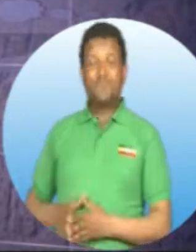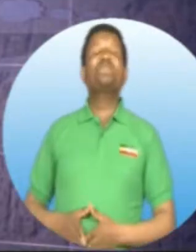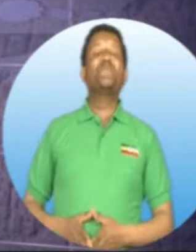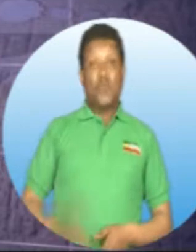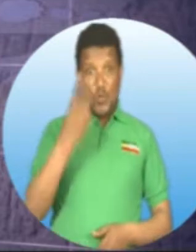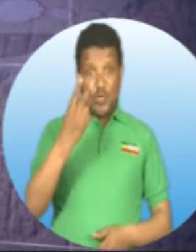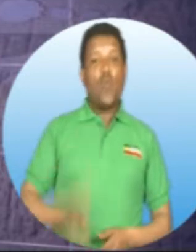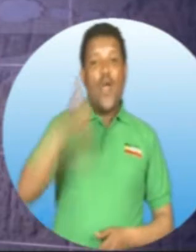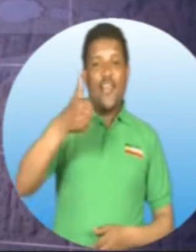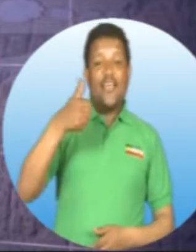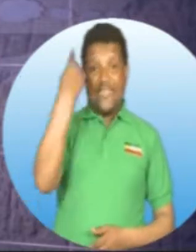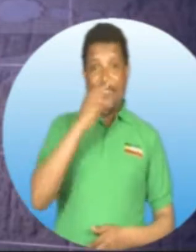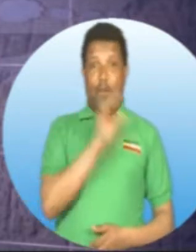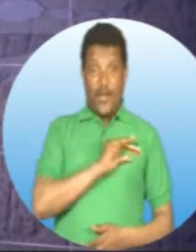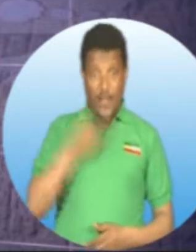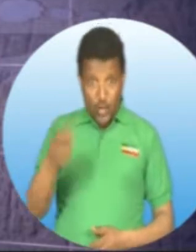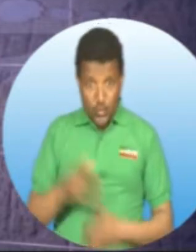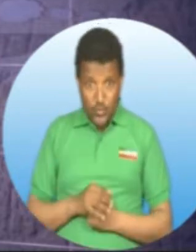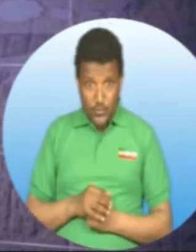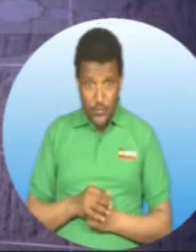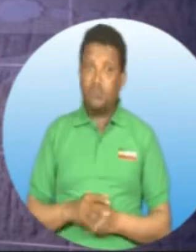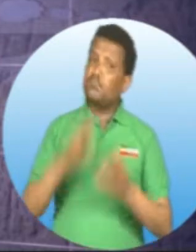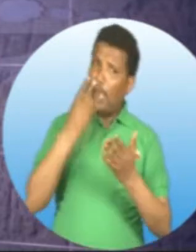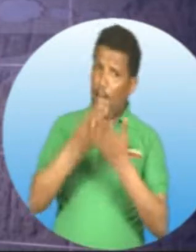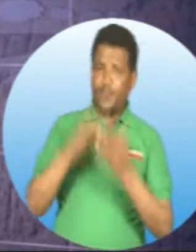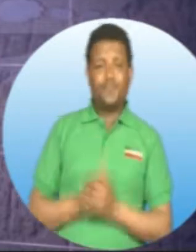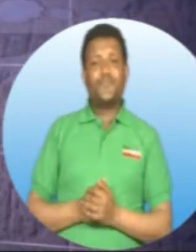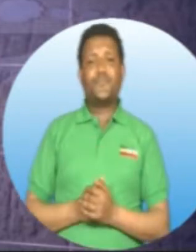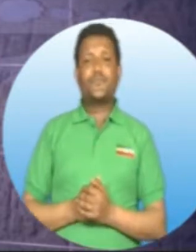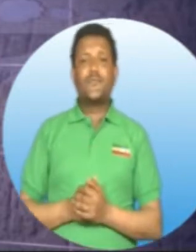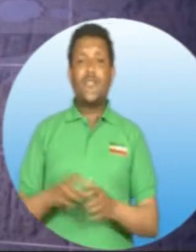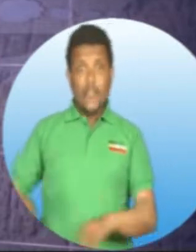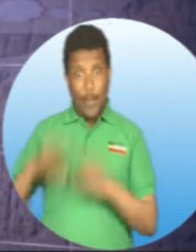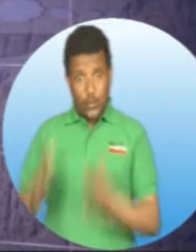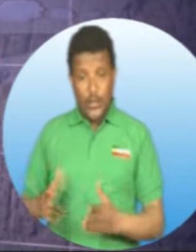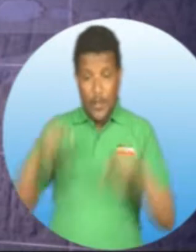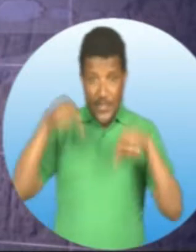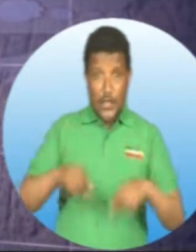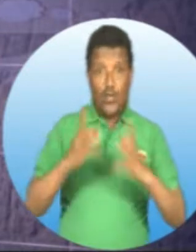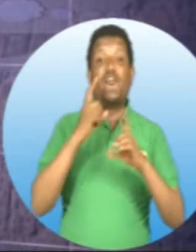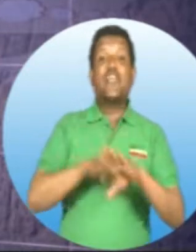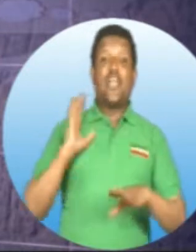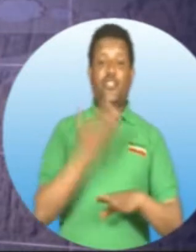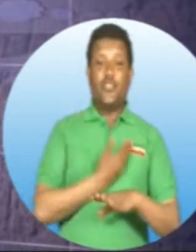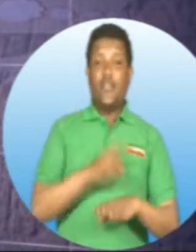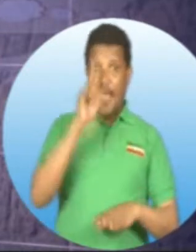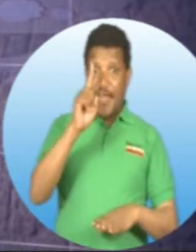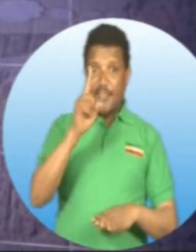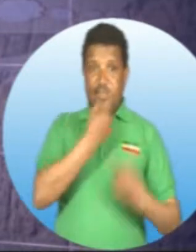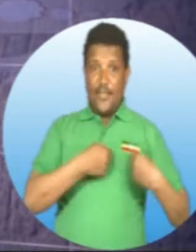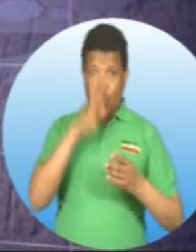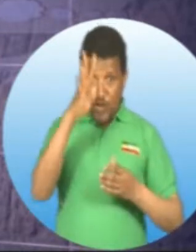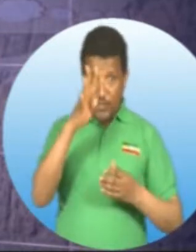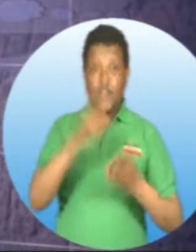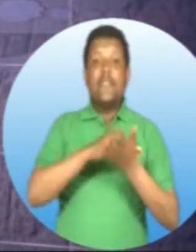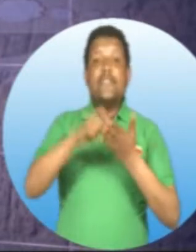ተማሪዎች ሁለት ዋና ገጽ አባሪያት አላችሁ? መልካም ተማሪዎች በዛሬው ክፍለ ጊዜያችን አንድ